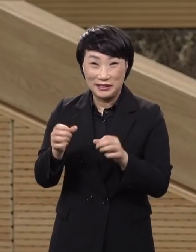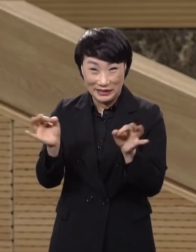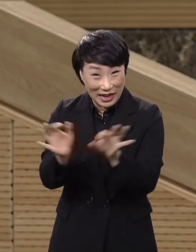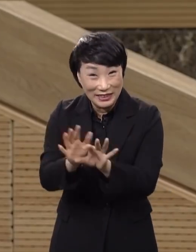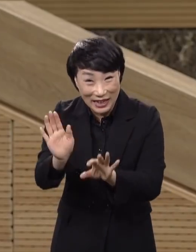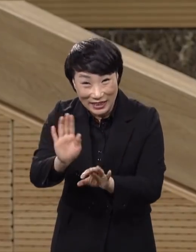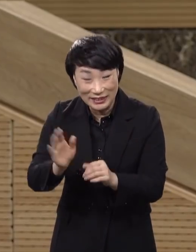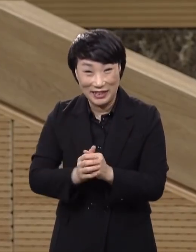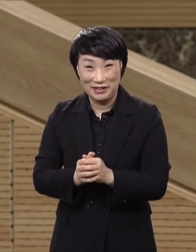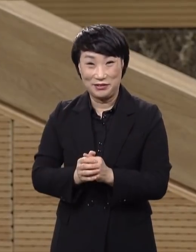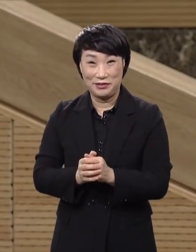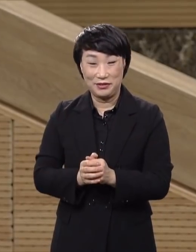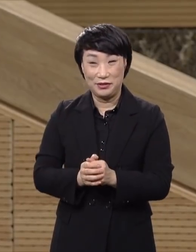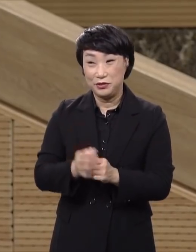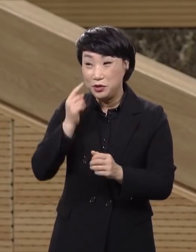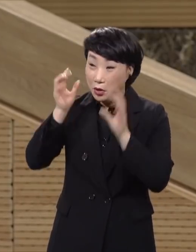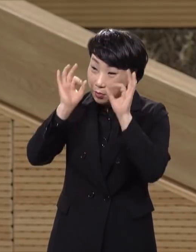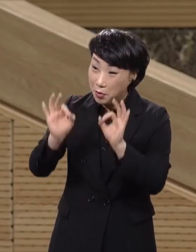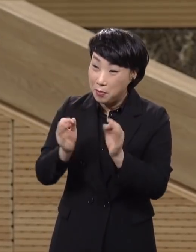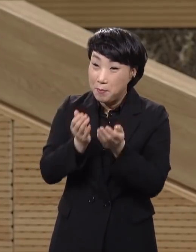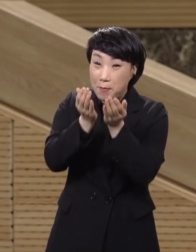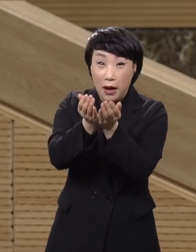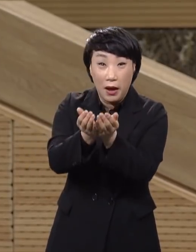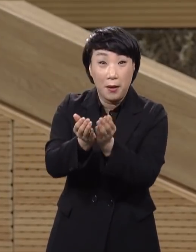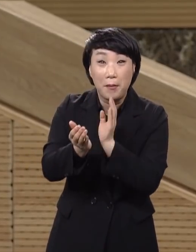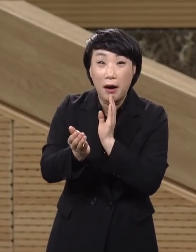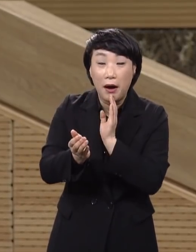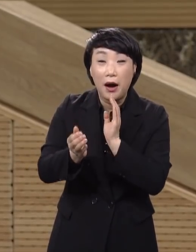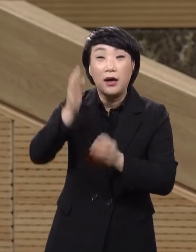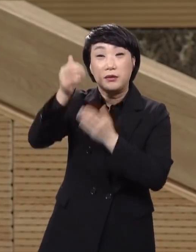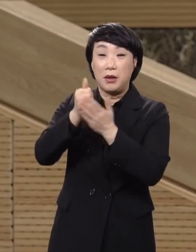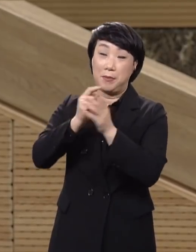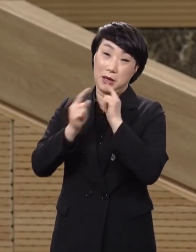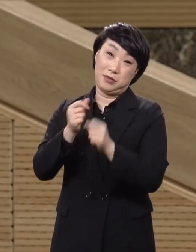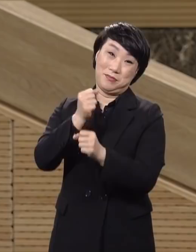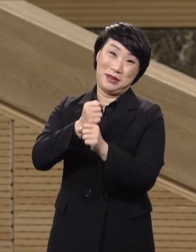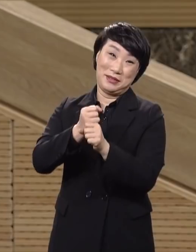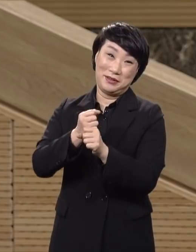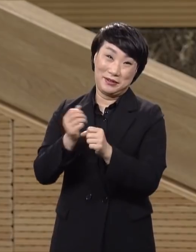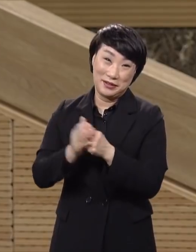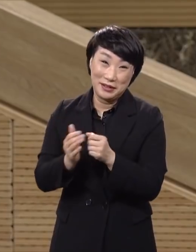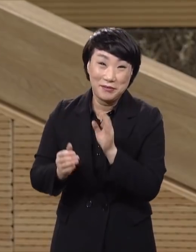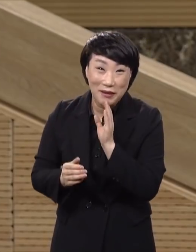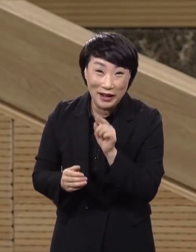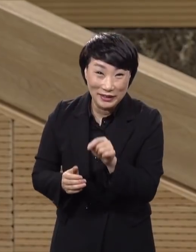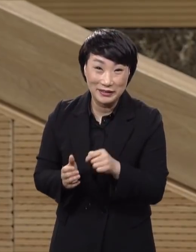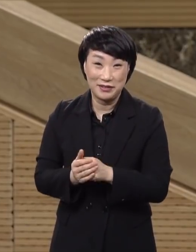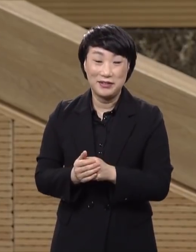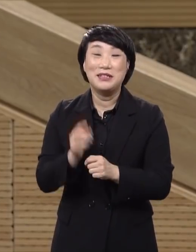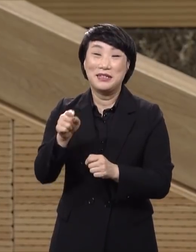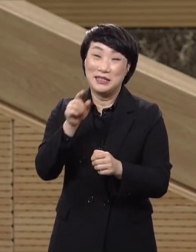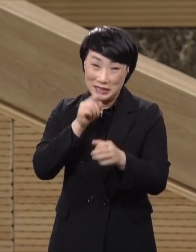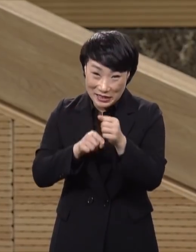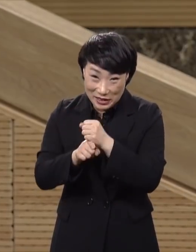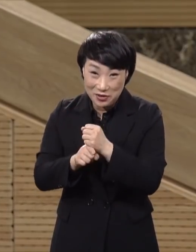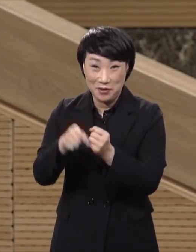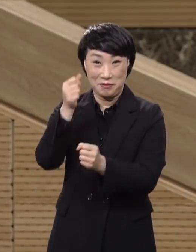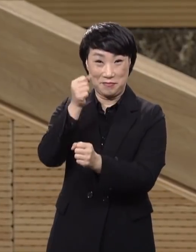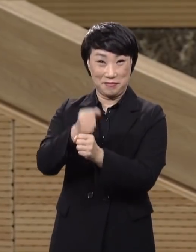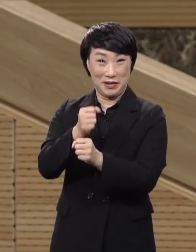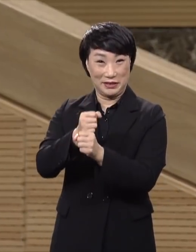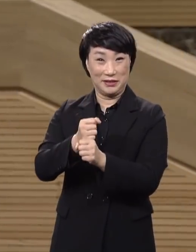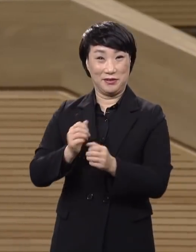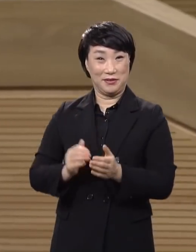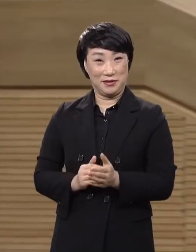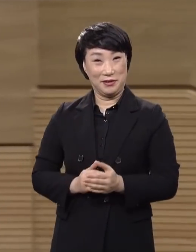않는다. 눈으로 볼 때는 방주지만 하나님 말씀이 만들어진 것이기에 그건 진리로 된 것이라 이